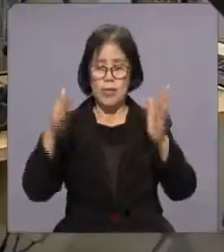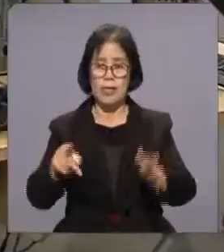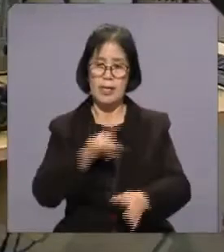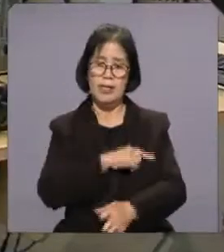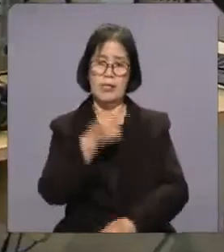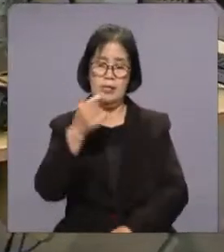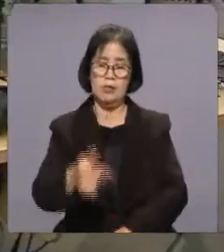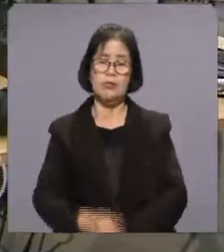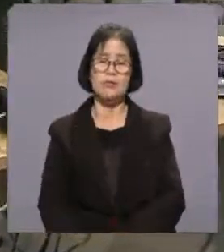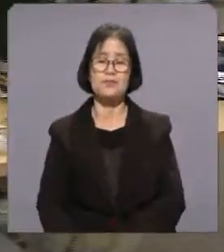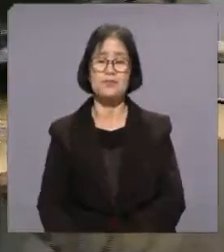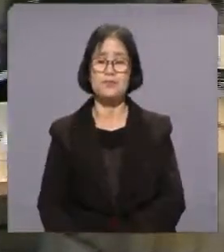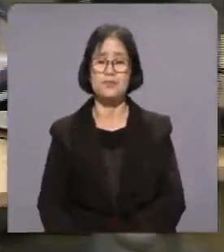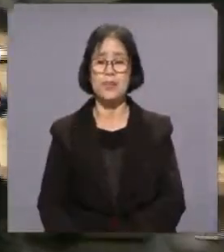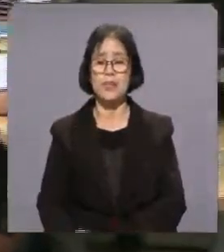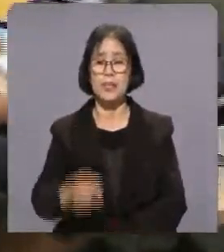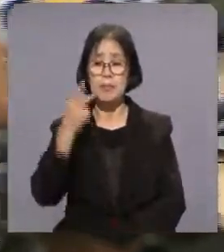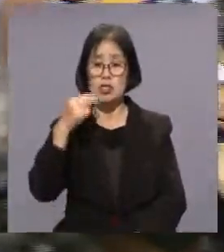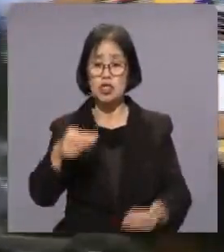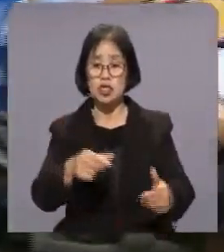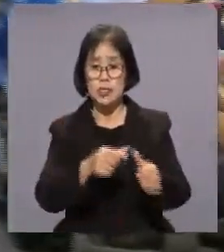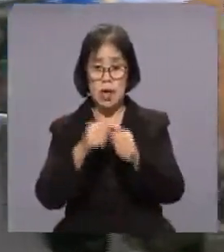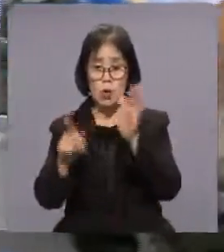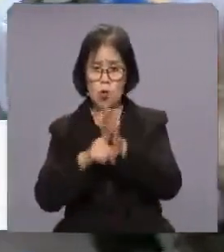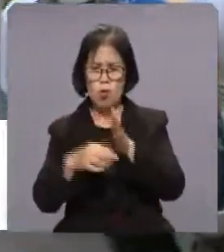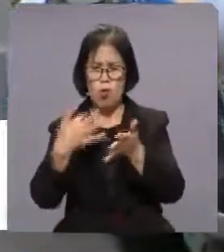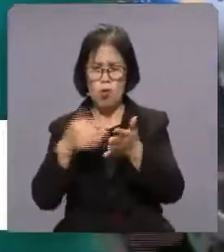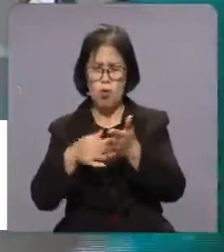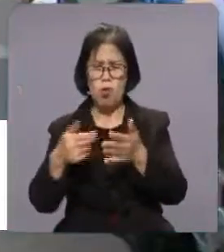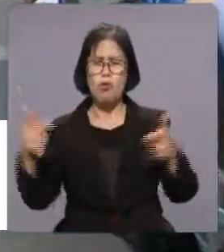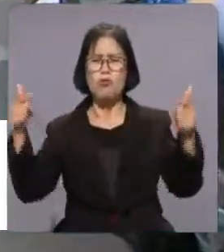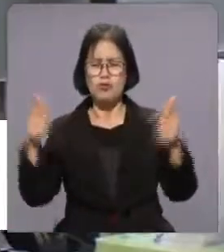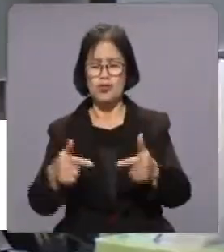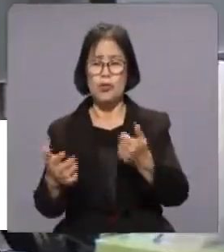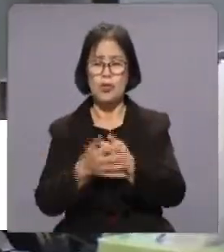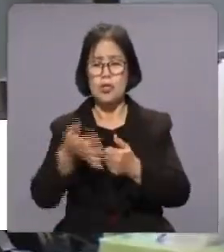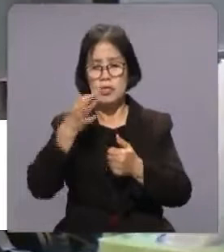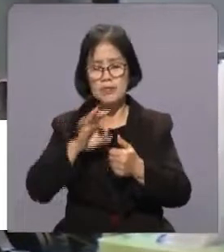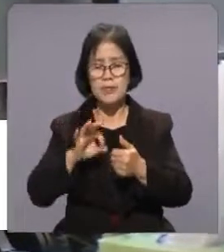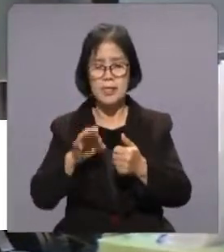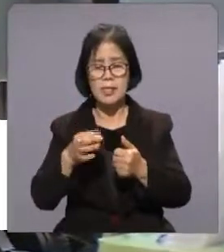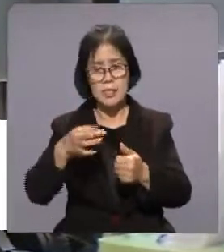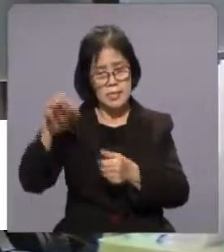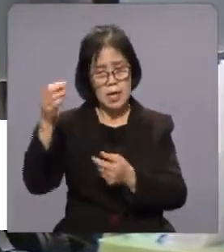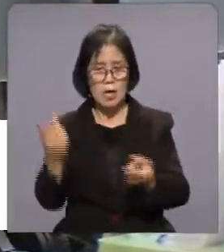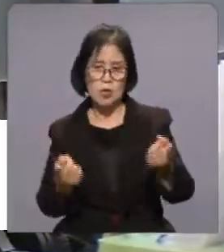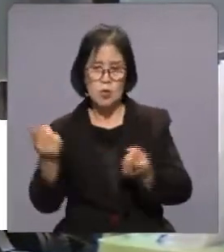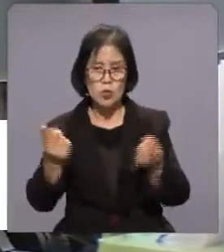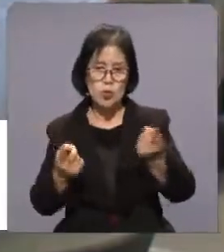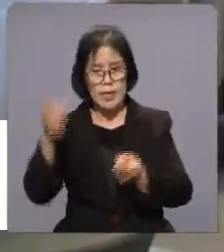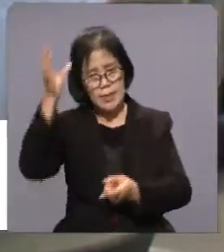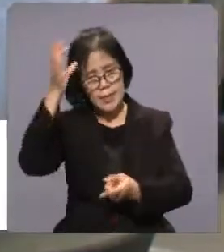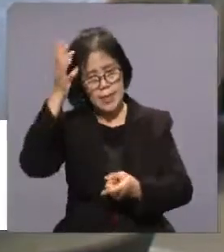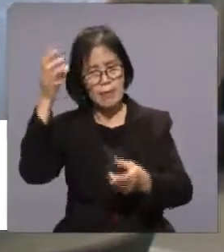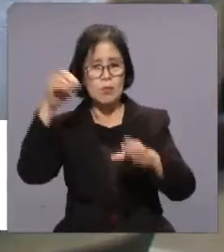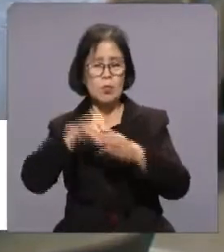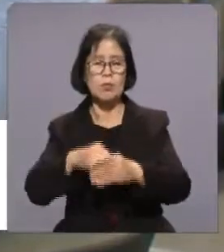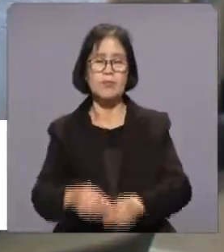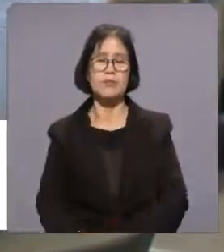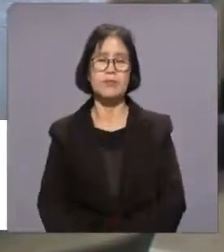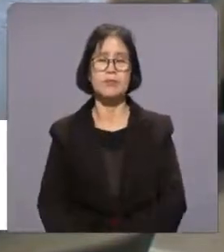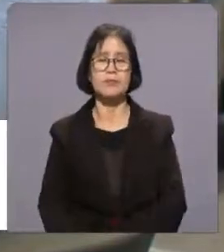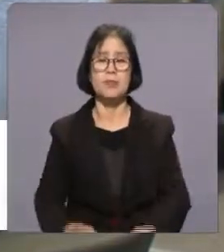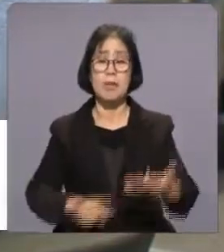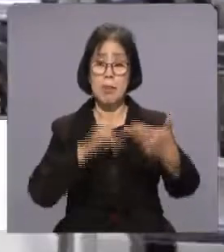미국 채용공고 건수가 크게 줄면서 금리인상 속도 조절에 대한 기대감도 반영됐습니다 미국